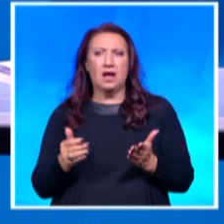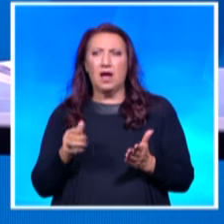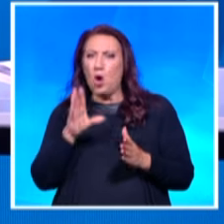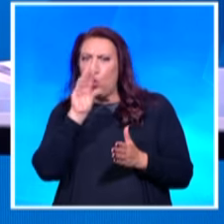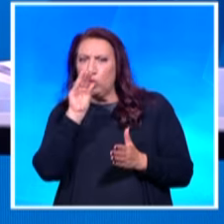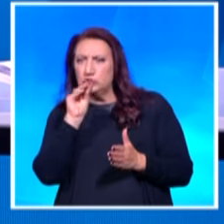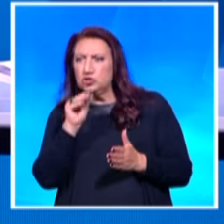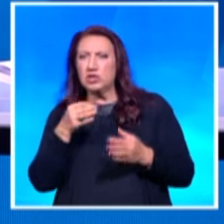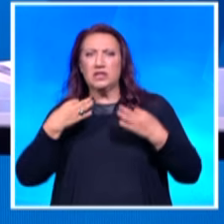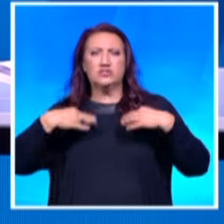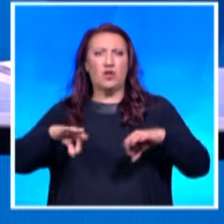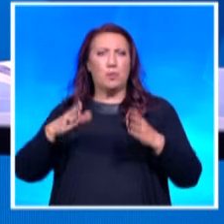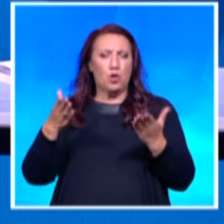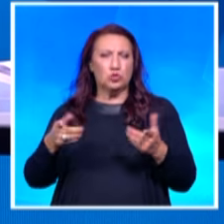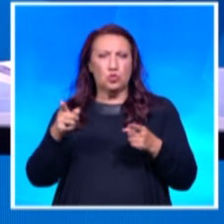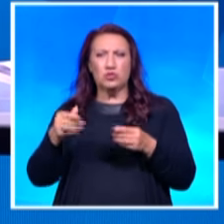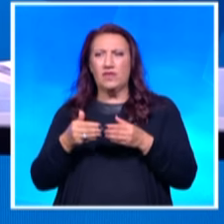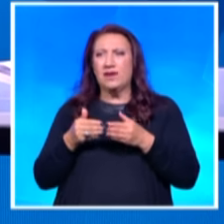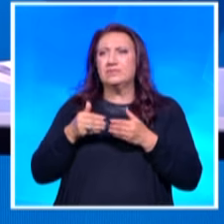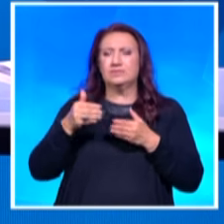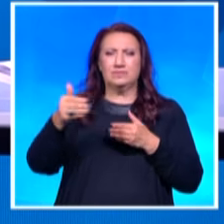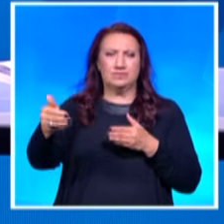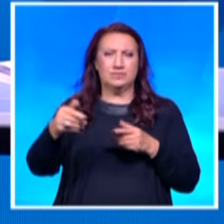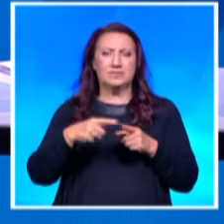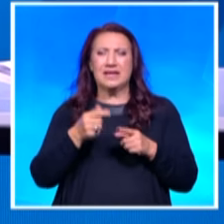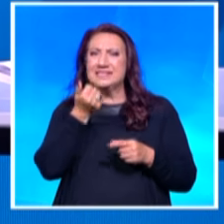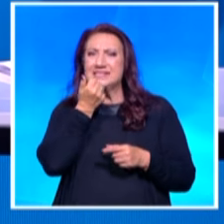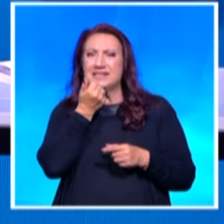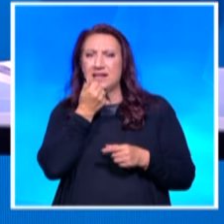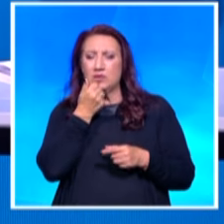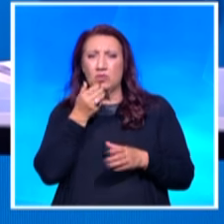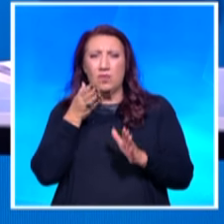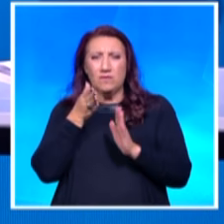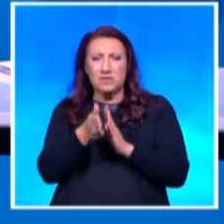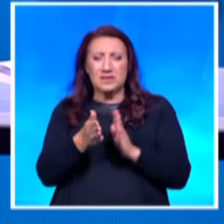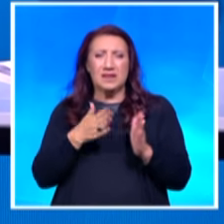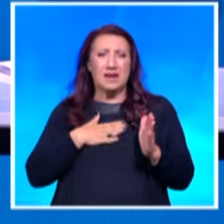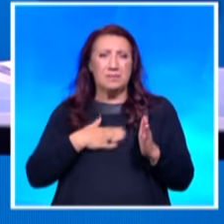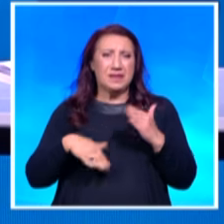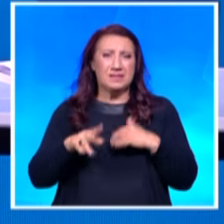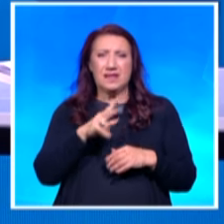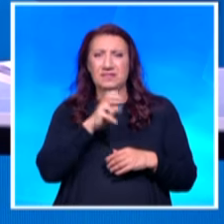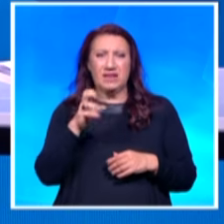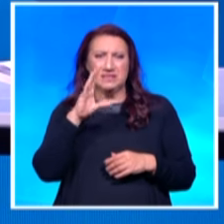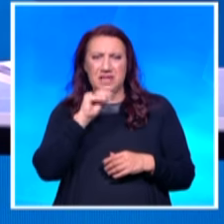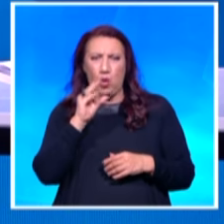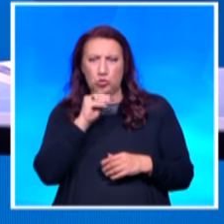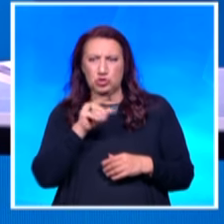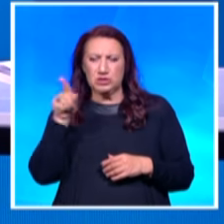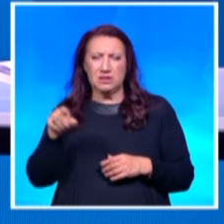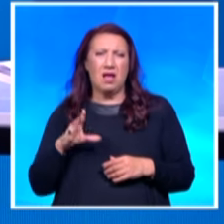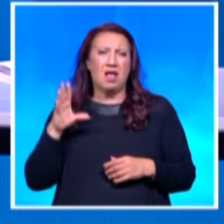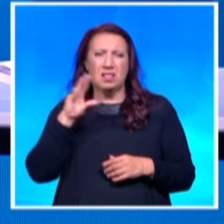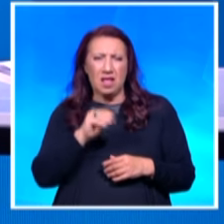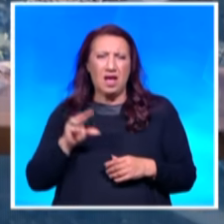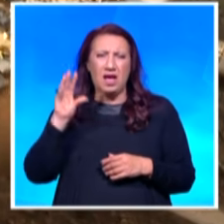в пределите на селото и в него се отглеждат на 200 кучета при липса на хигиенни норми, а лаят и миризмата са